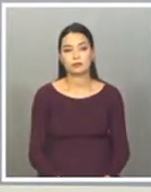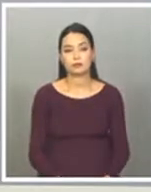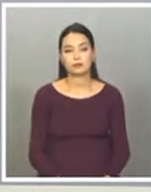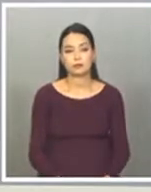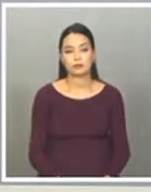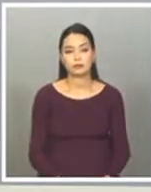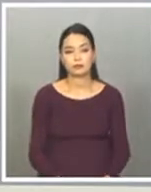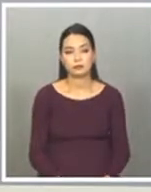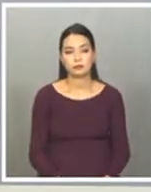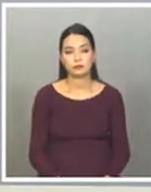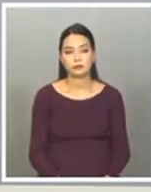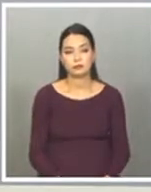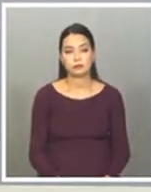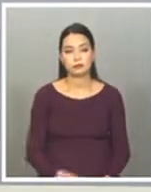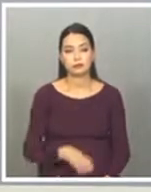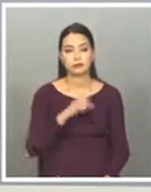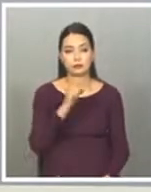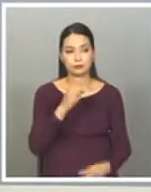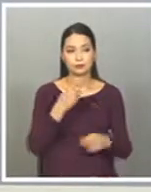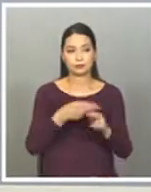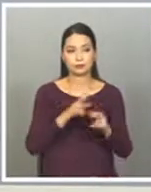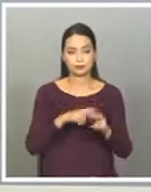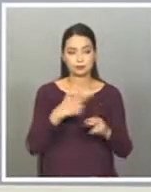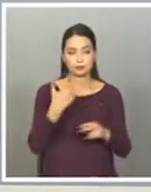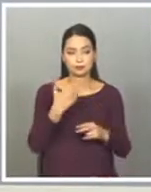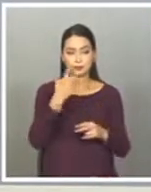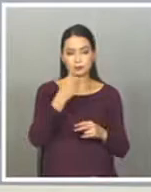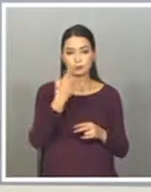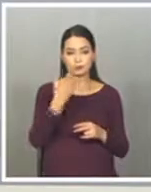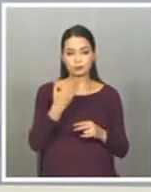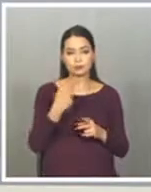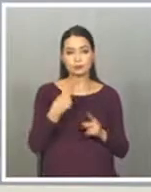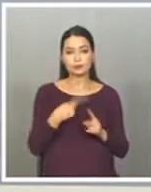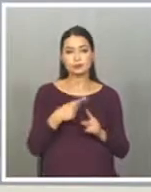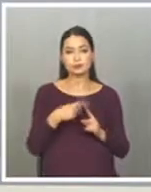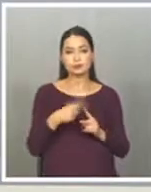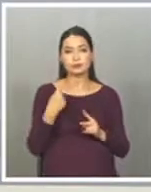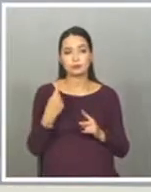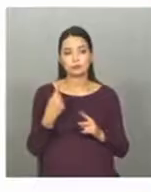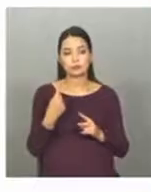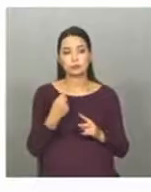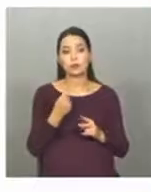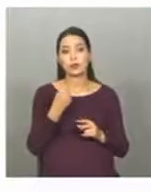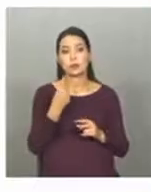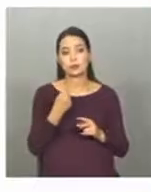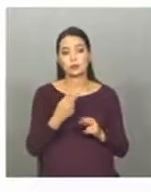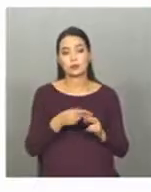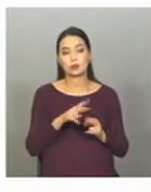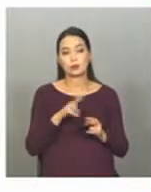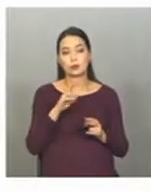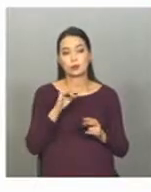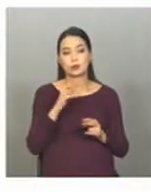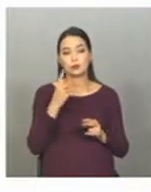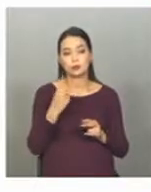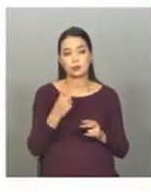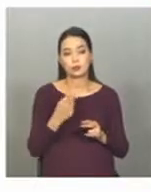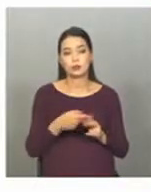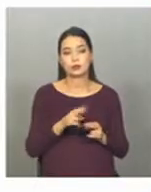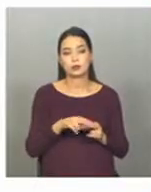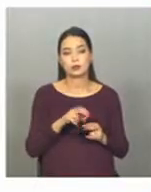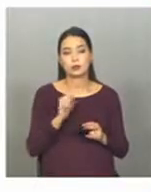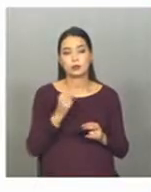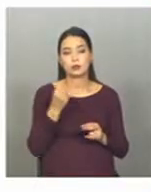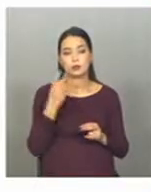а ол а-ның 3-тен 1 дәрісінің кубы, ал 1 ол 1-дің кубы. Сонда а куб қосылған б